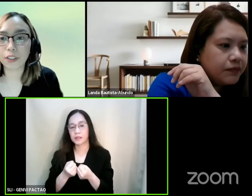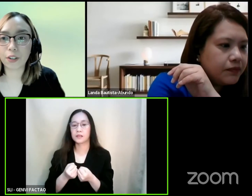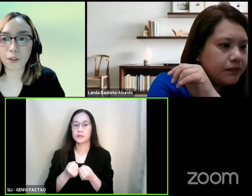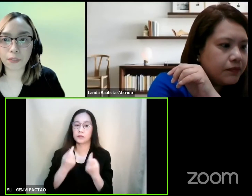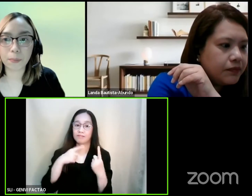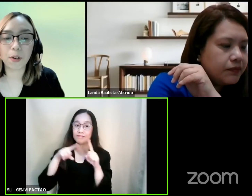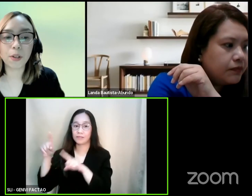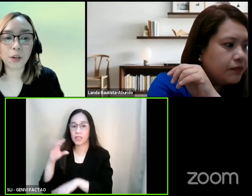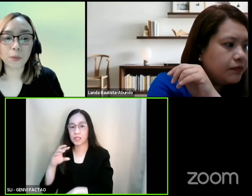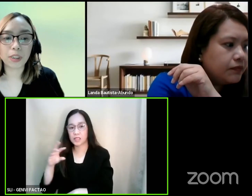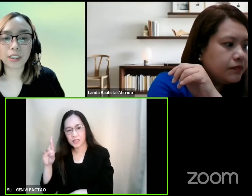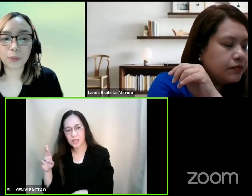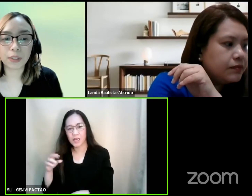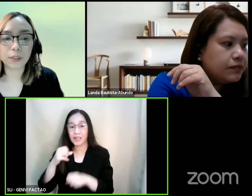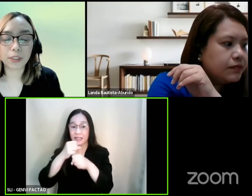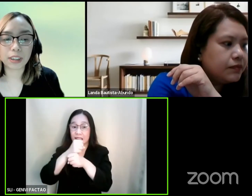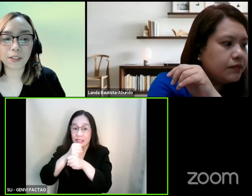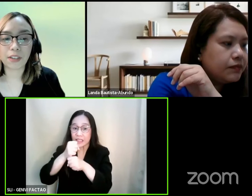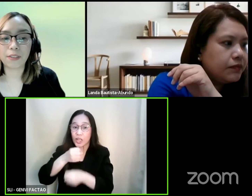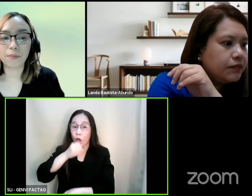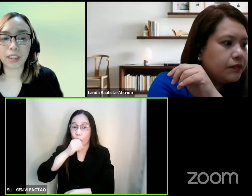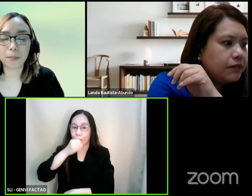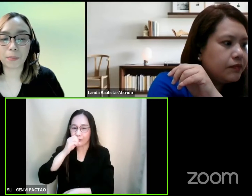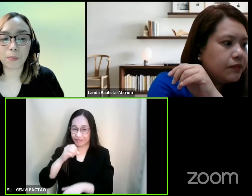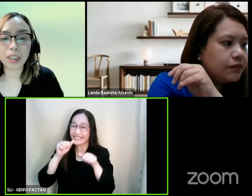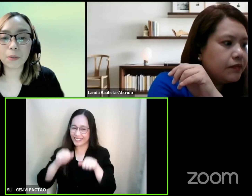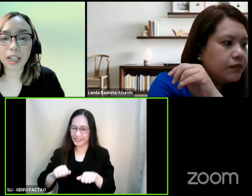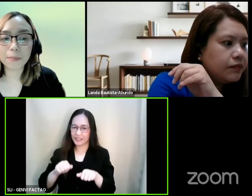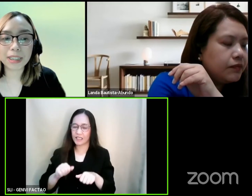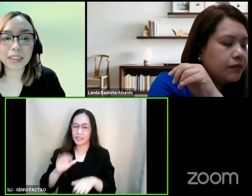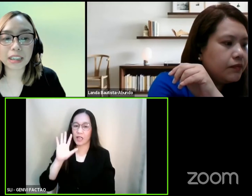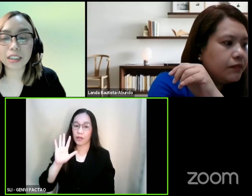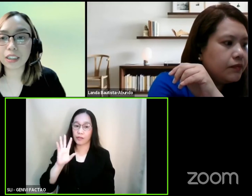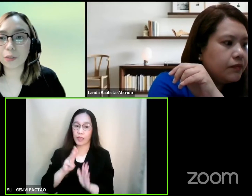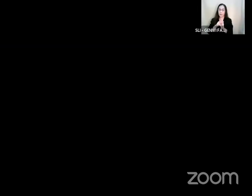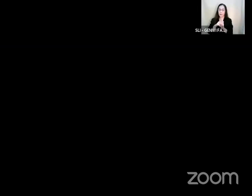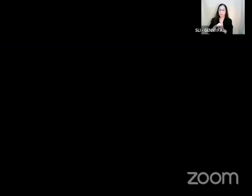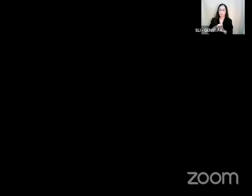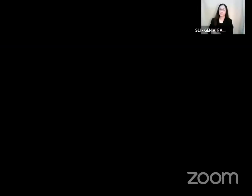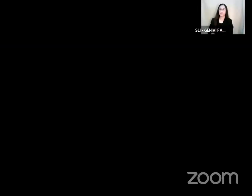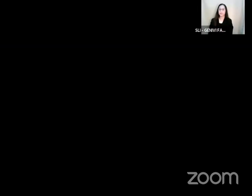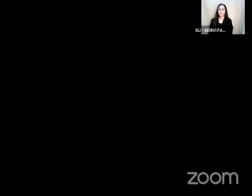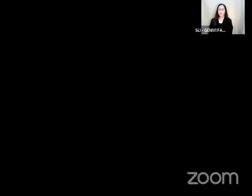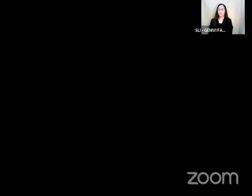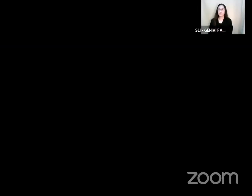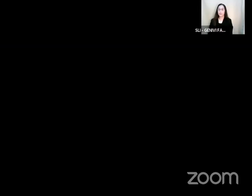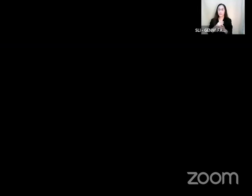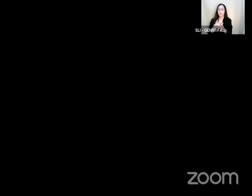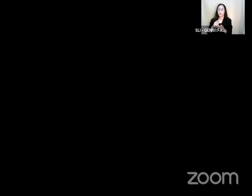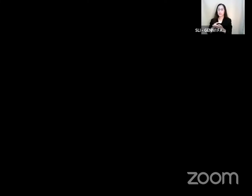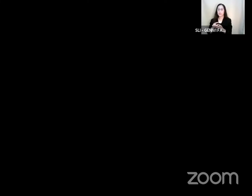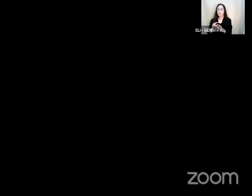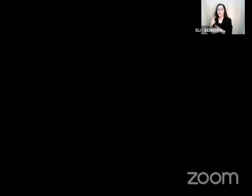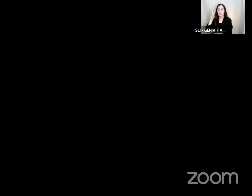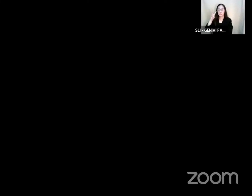water or coffee po, we can do that within the 5 minutes po. Meanwhile, Miss Gingy will share a video of Rose